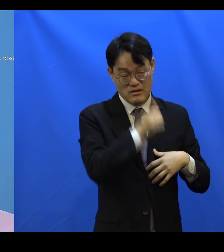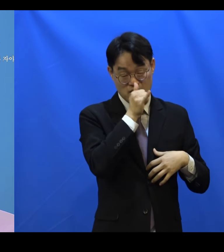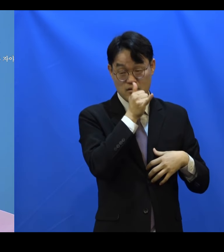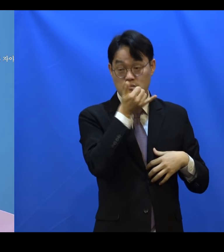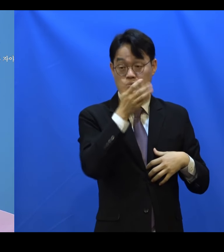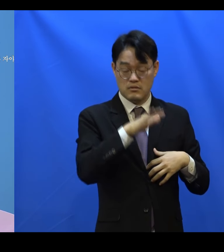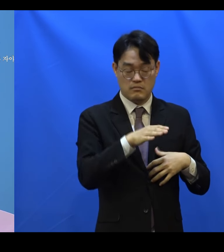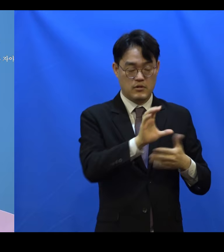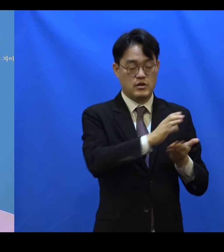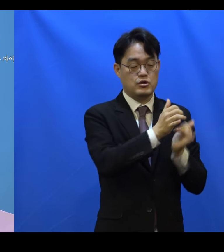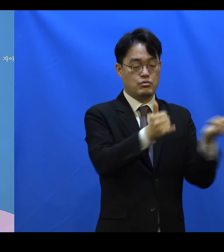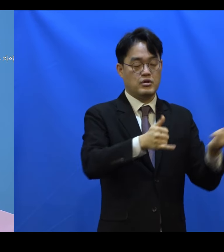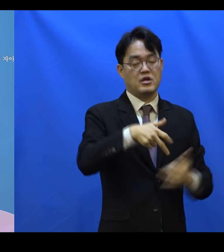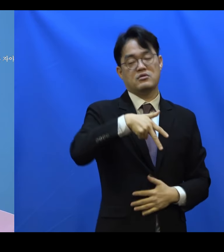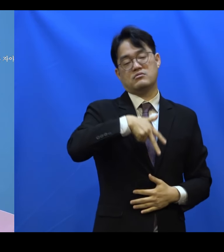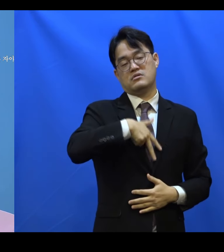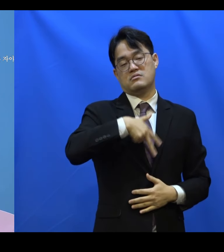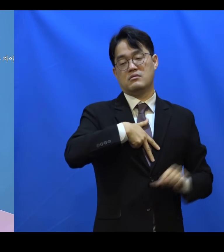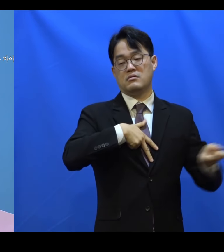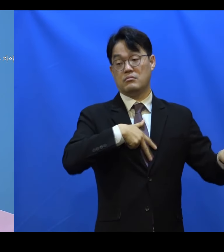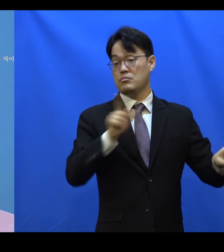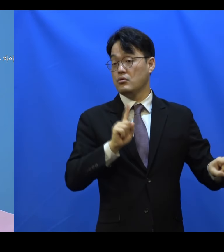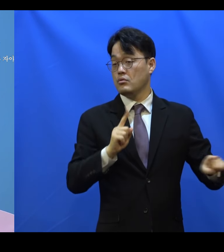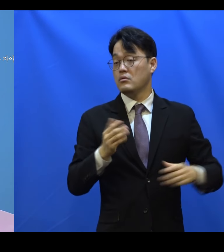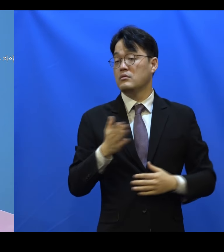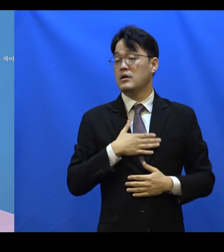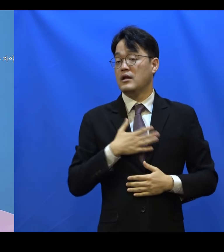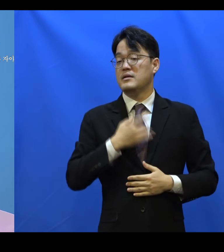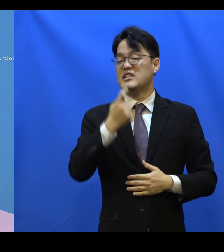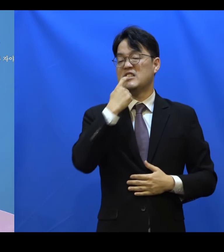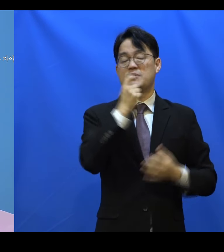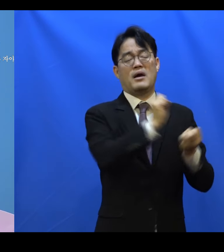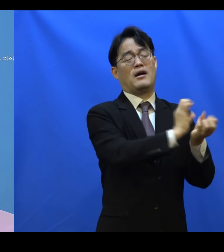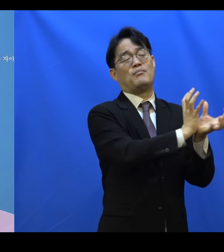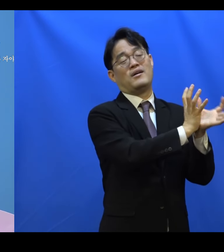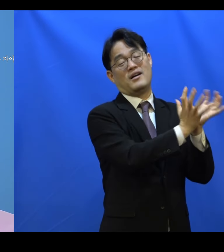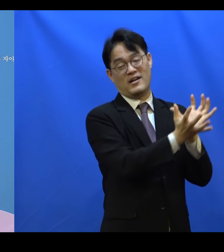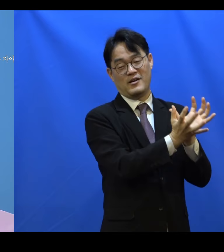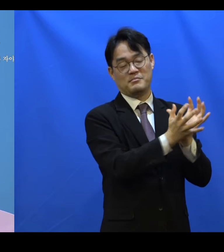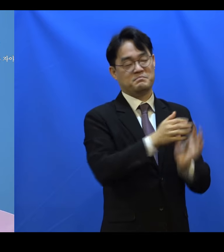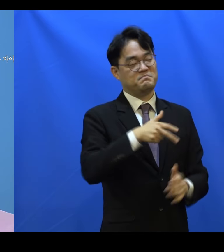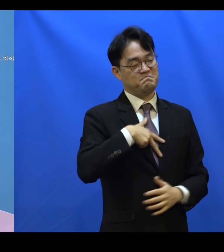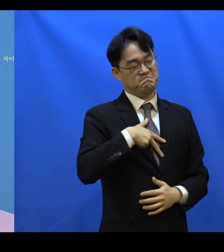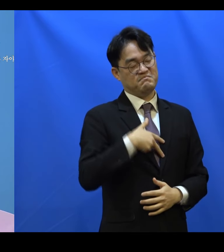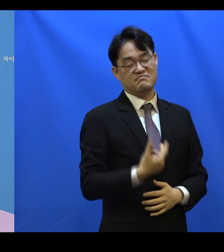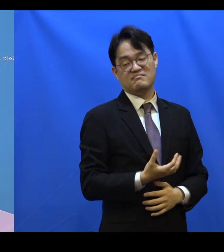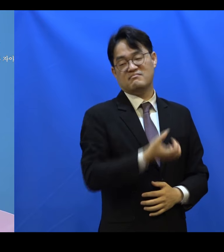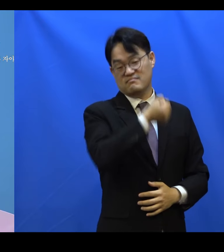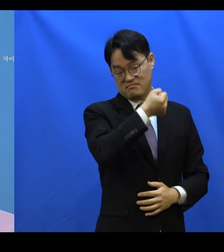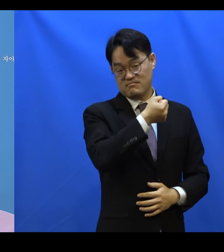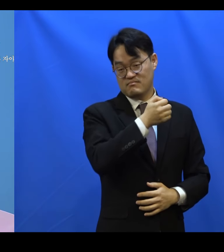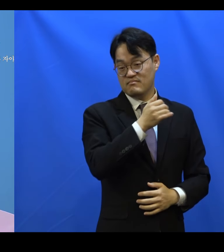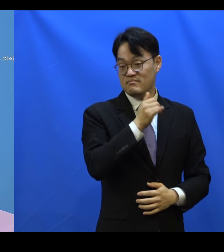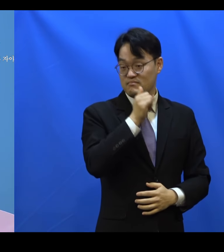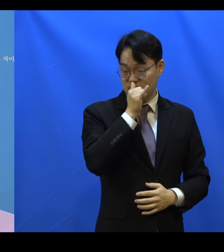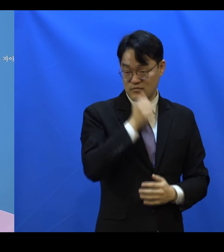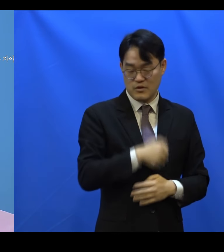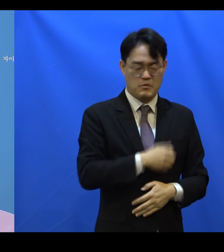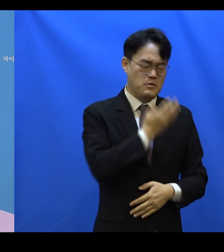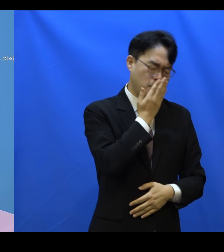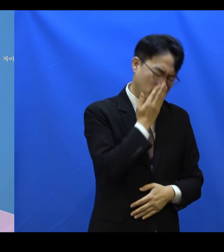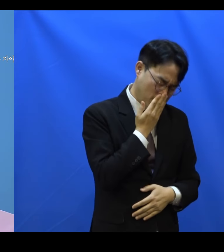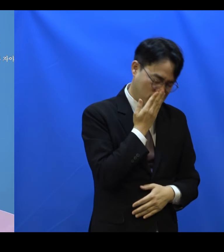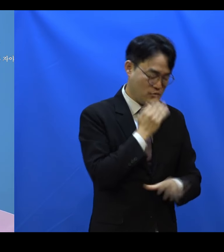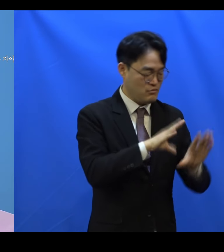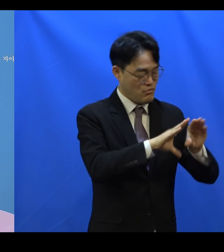그죠? 그래서 우리는 언제나 우리의 기품, 그리스도인의 기품, 겸손, 온유, 순결, 이걸 지켜나가요.